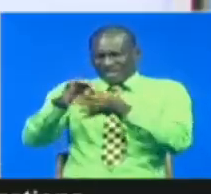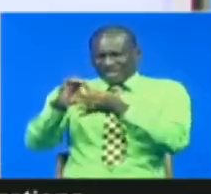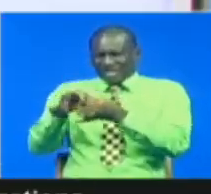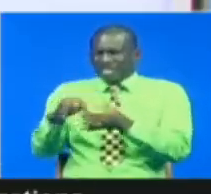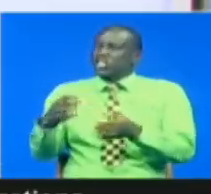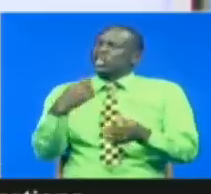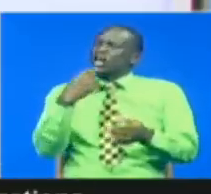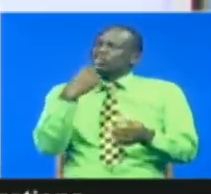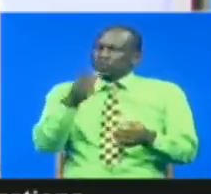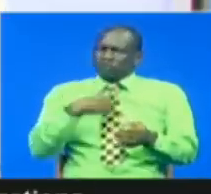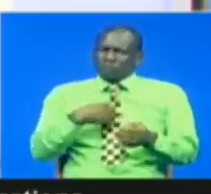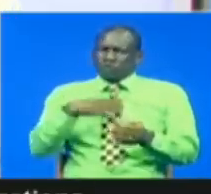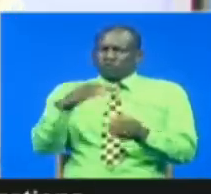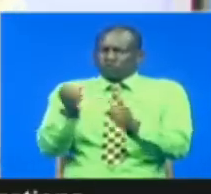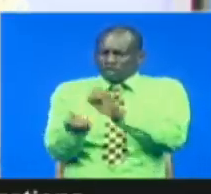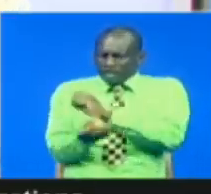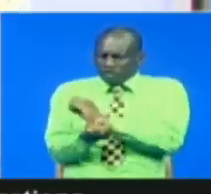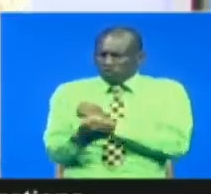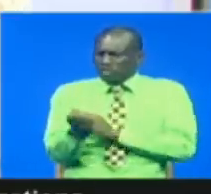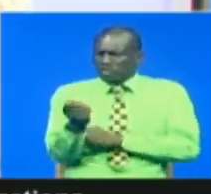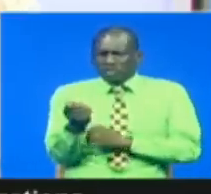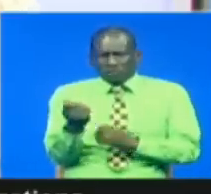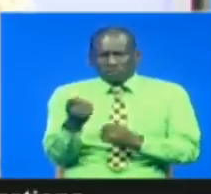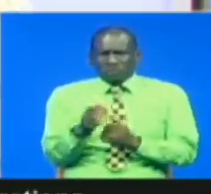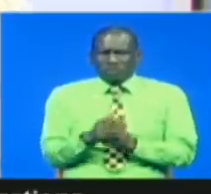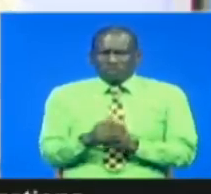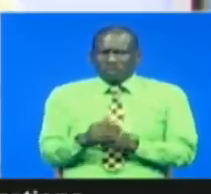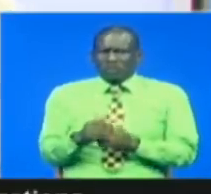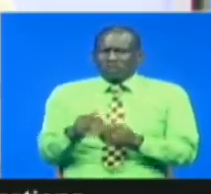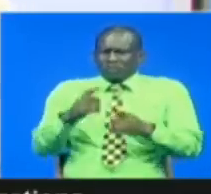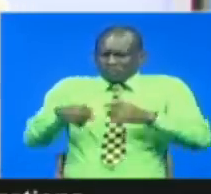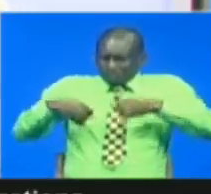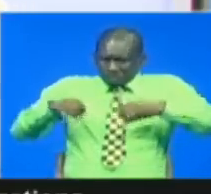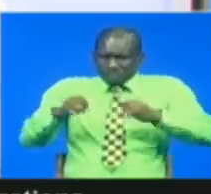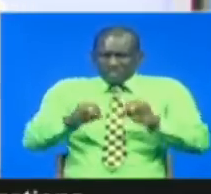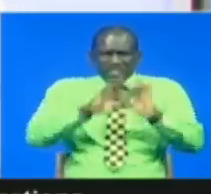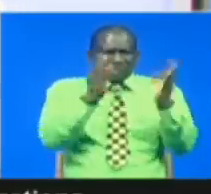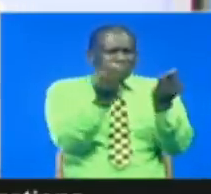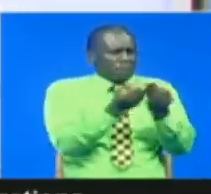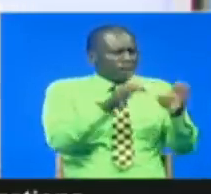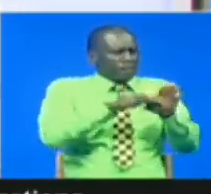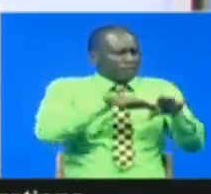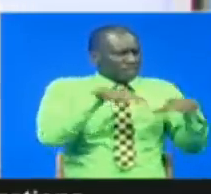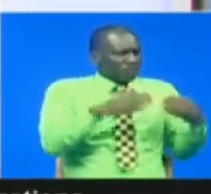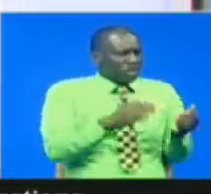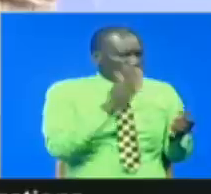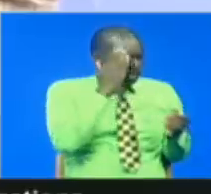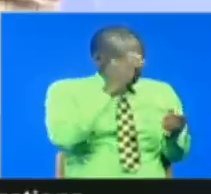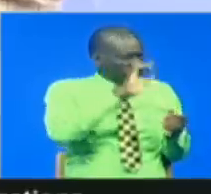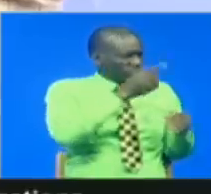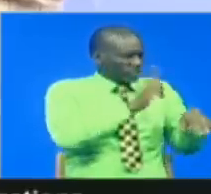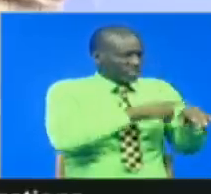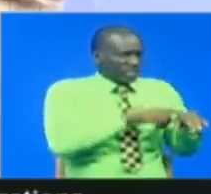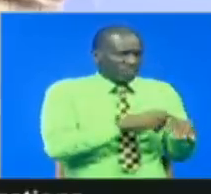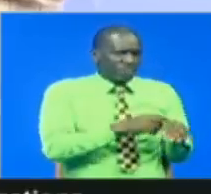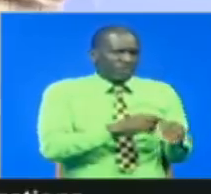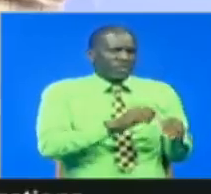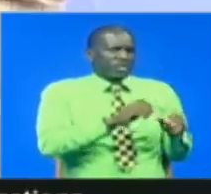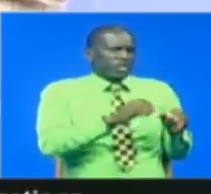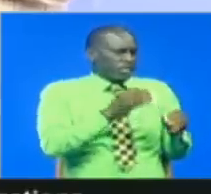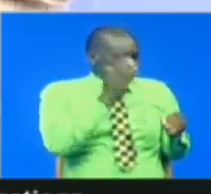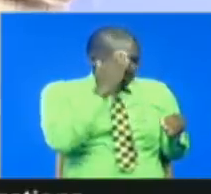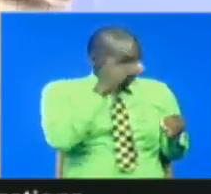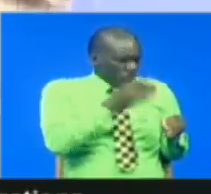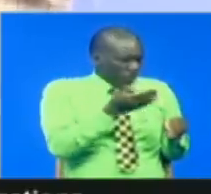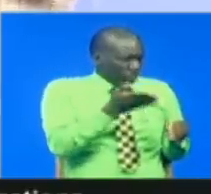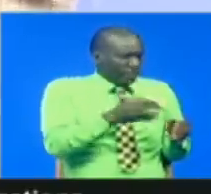niende counseling kiasi. Lakini najaribu. Familia yako aje sasa? Walijua mara ya kwanza ulikuwa hapa saa ngapi? Walianza